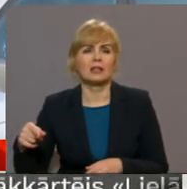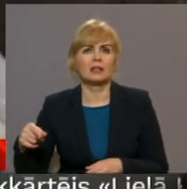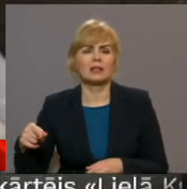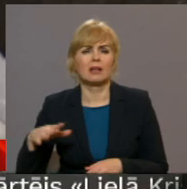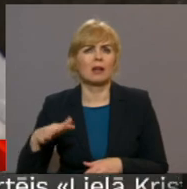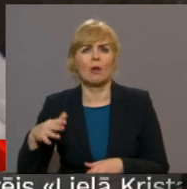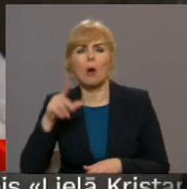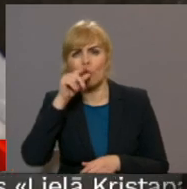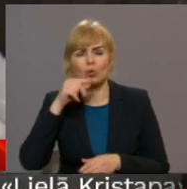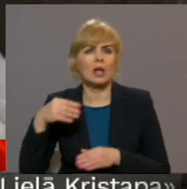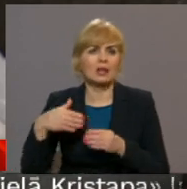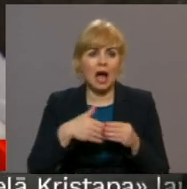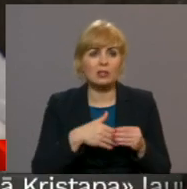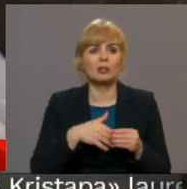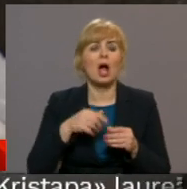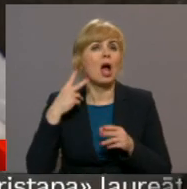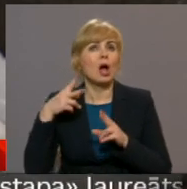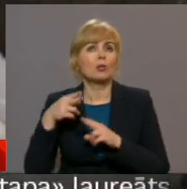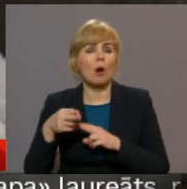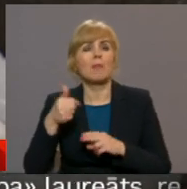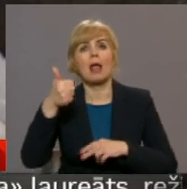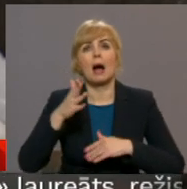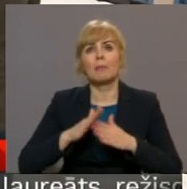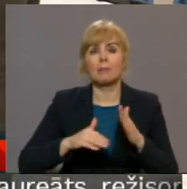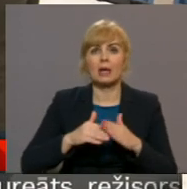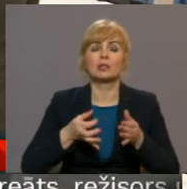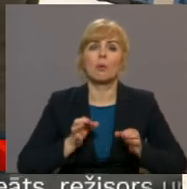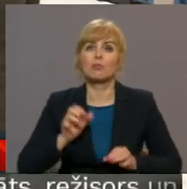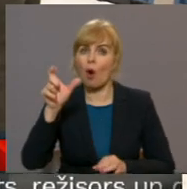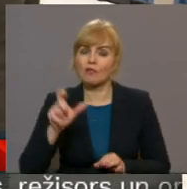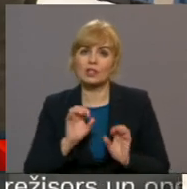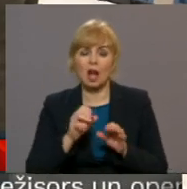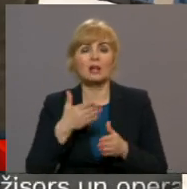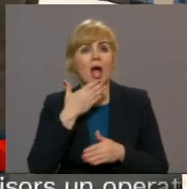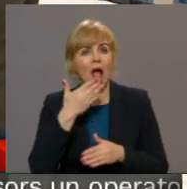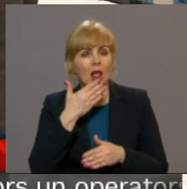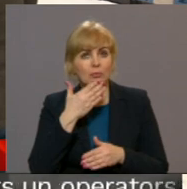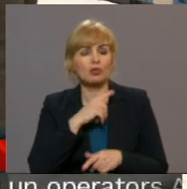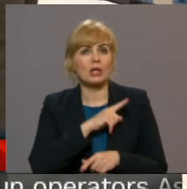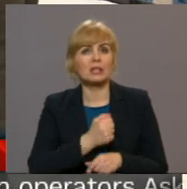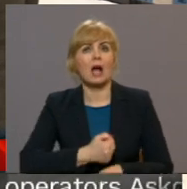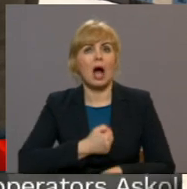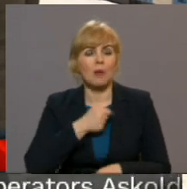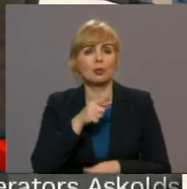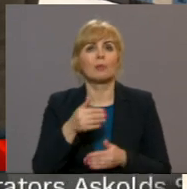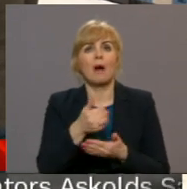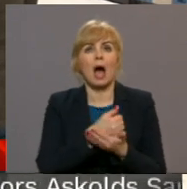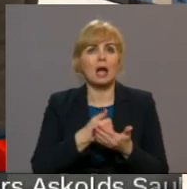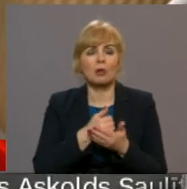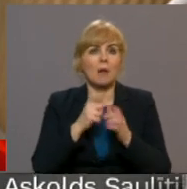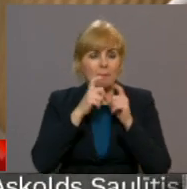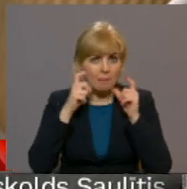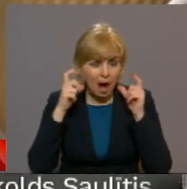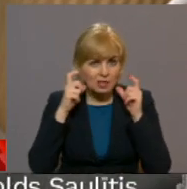tur. Noplēst ļipiņas esot labā prakse, bet profesors teica, ka elpošanu iespējams apgrūtina tieši atkārtot maskas